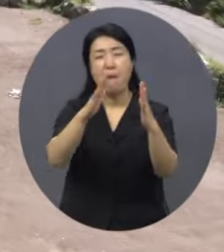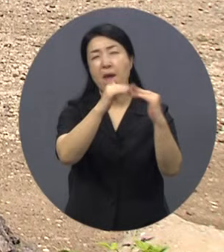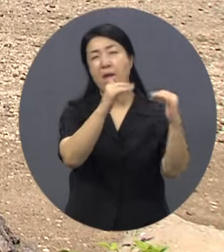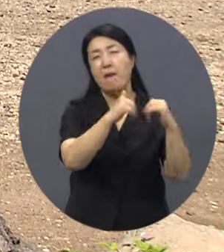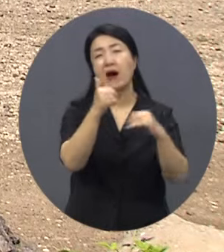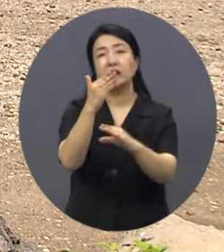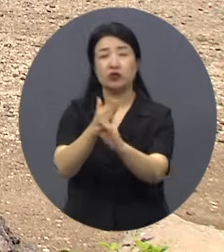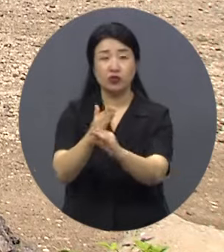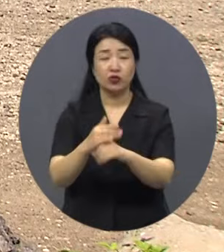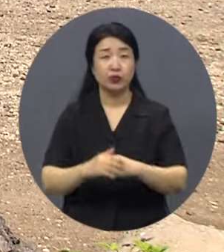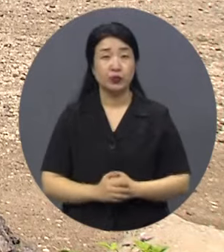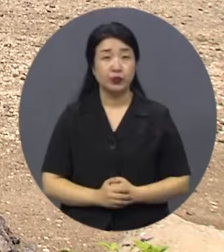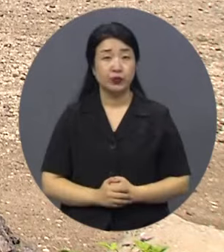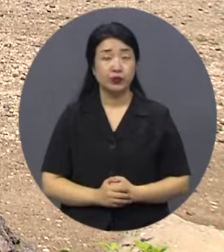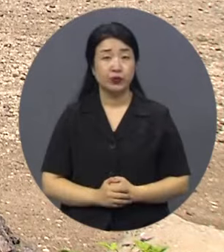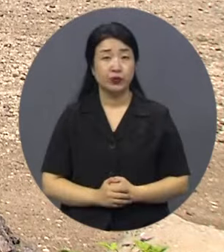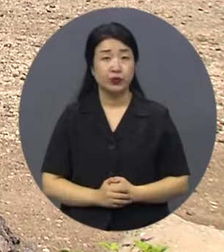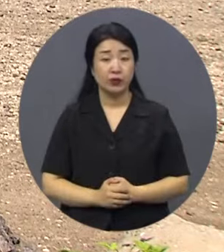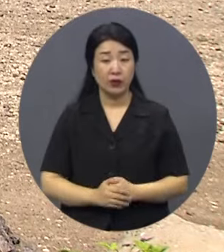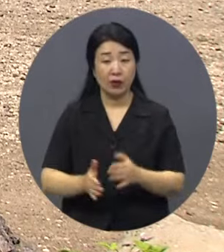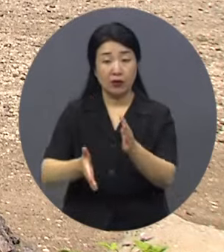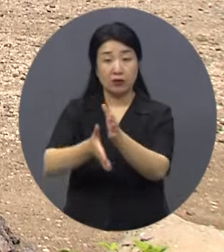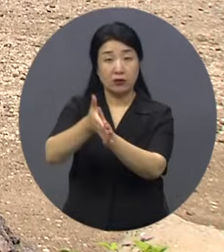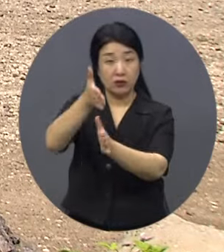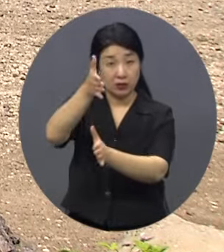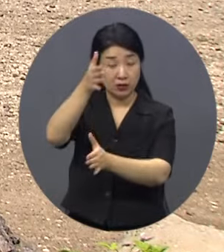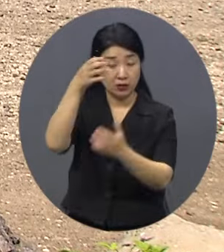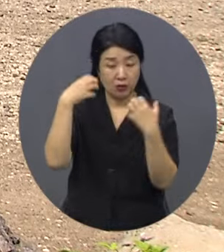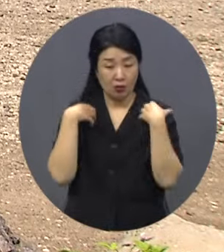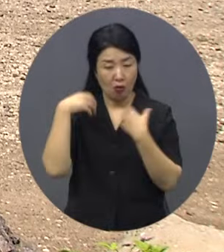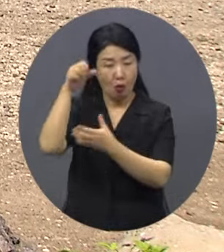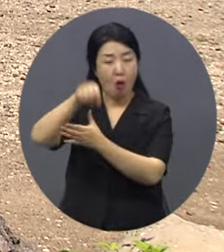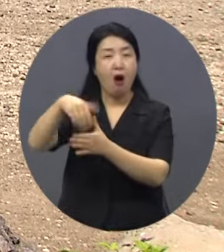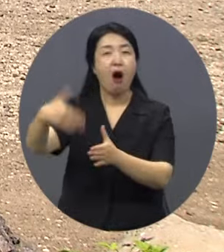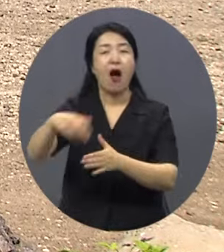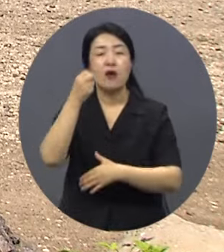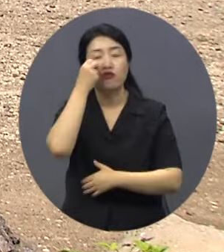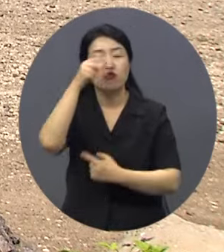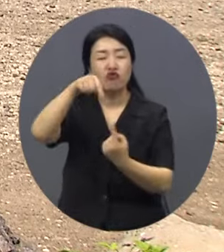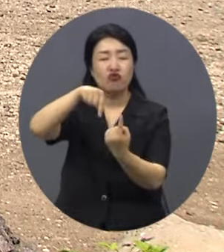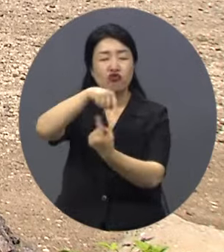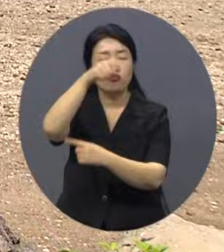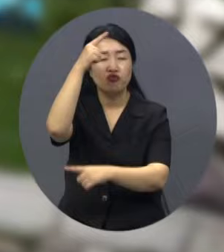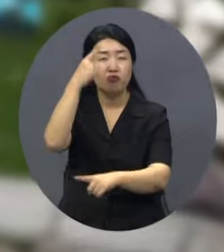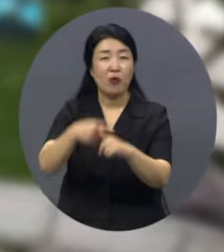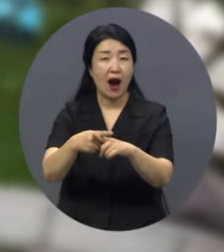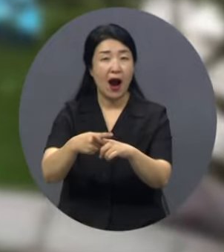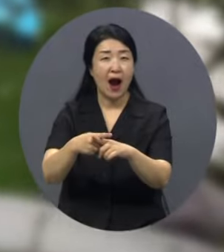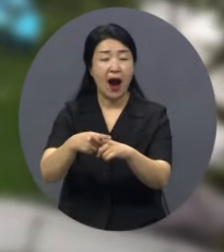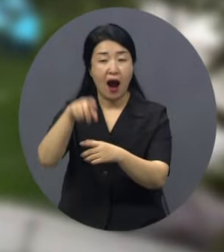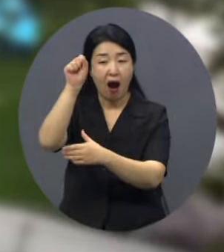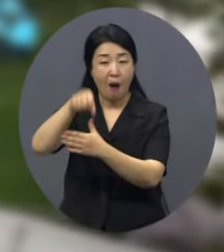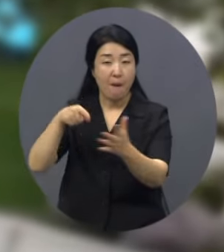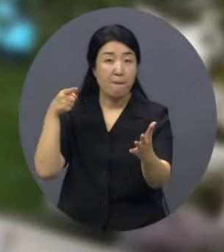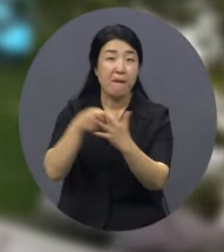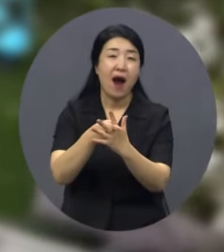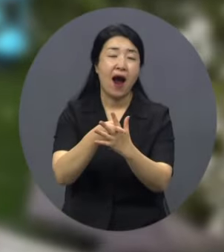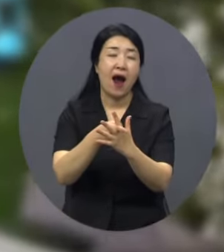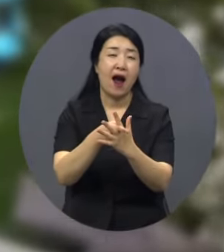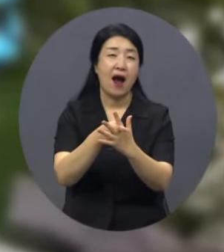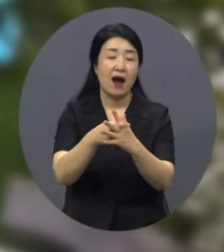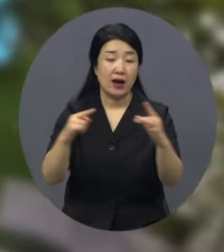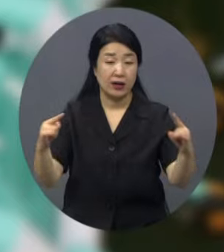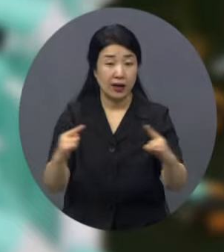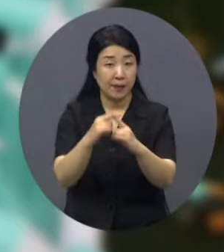중입니다. 옆체는 시청의 허가도 받지 않고 두달 넘게 영업을 해온 것으로 확인됐습니다. 옆체가 캠핑